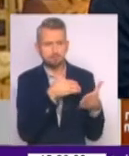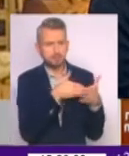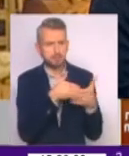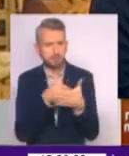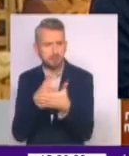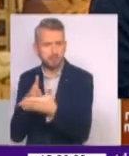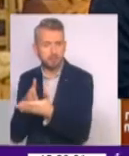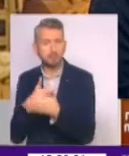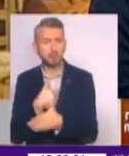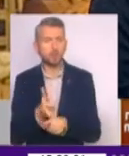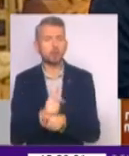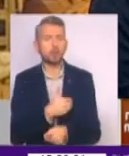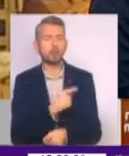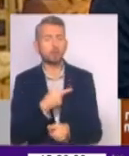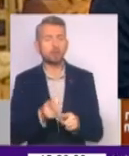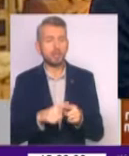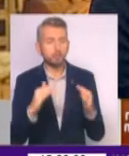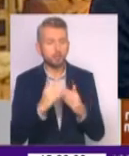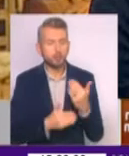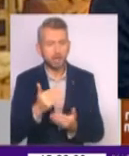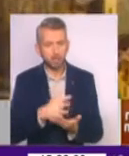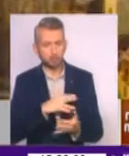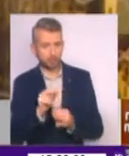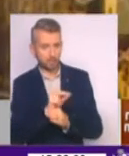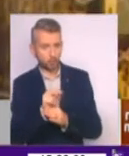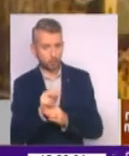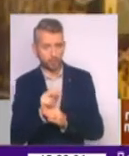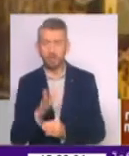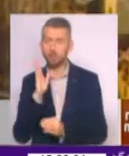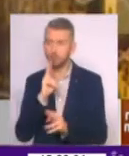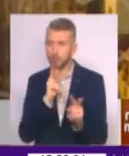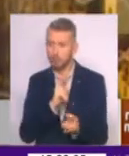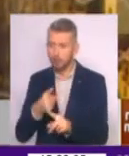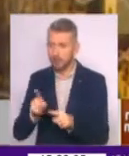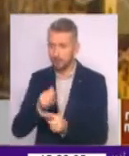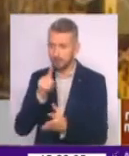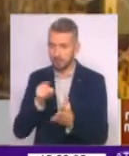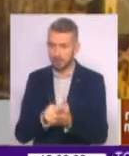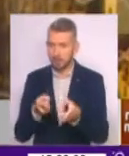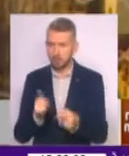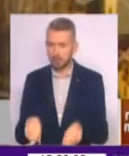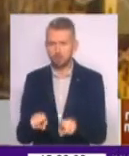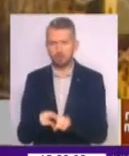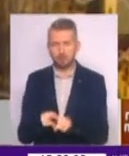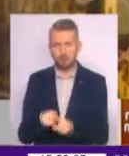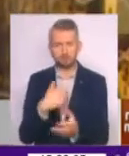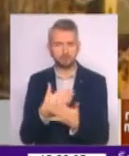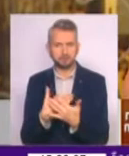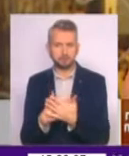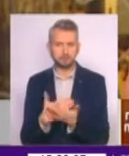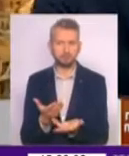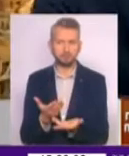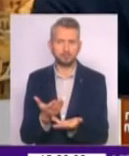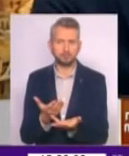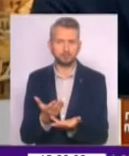хочеться, щоб цей будинок був нарешті відремонтований. Так, будемо слідкувати за цим питанням, тому що дійсно, ну так склалося таке враження, нібито взагалі